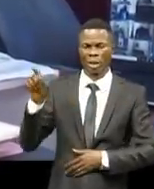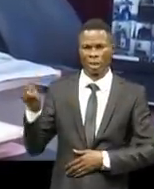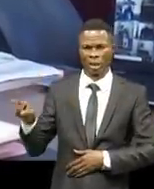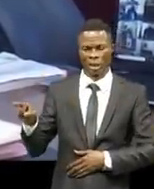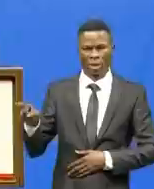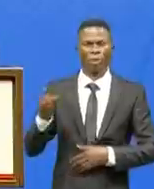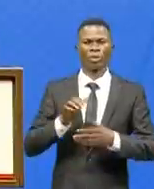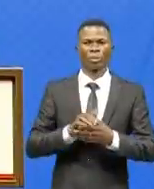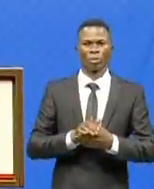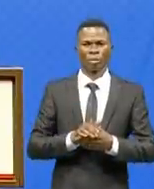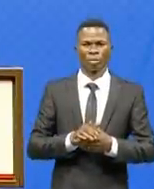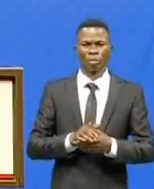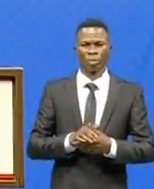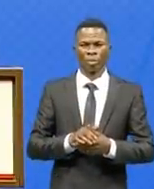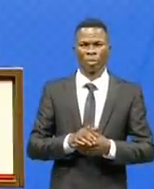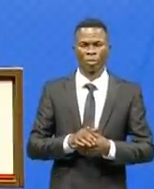territoire national.